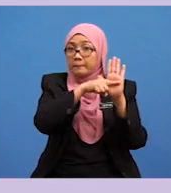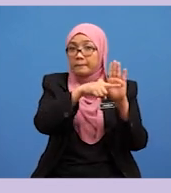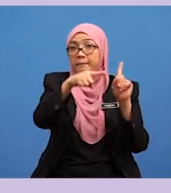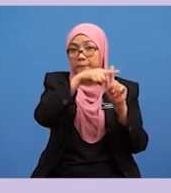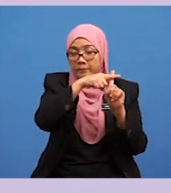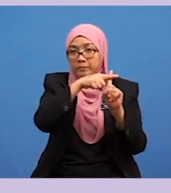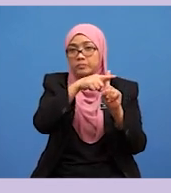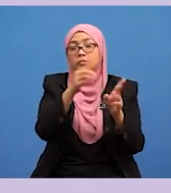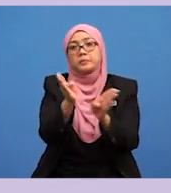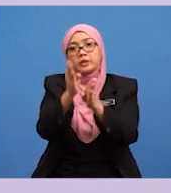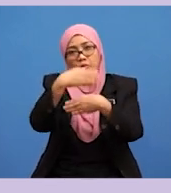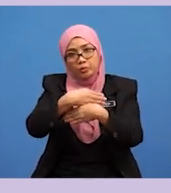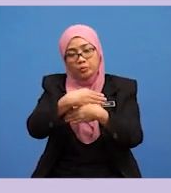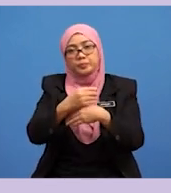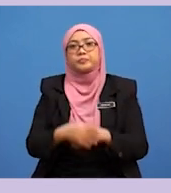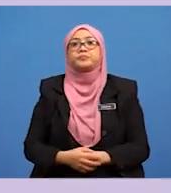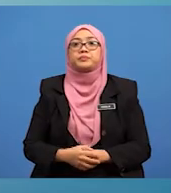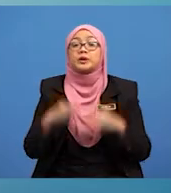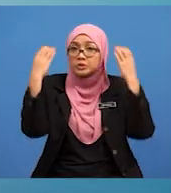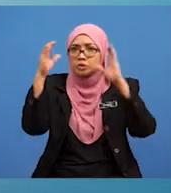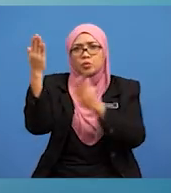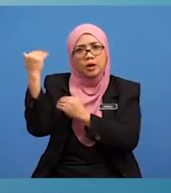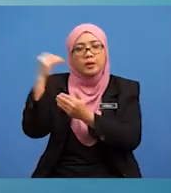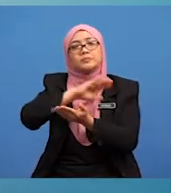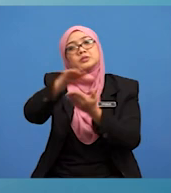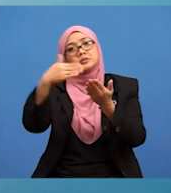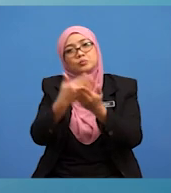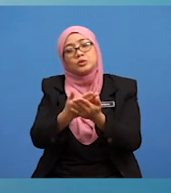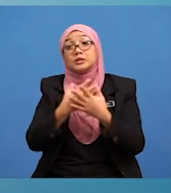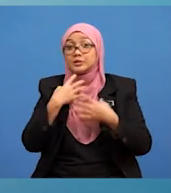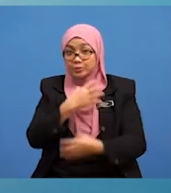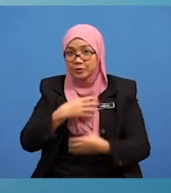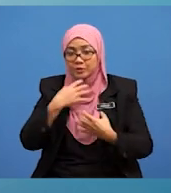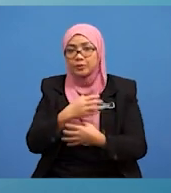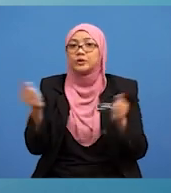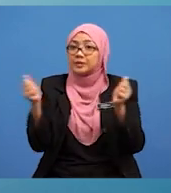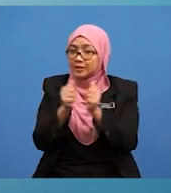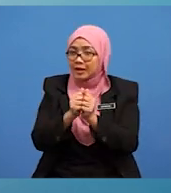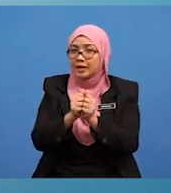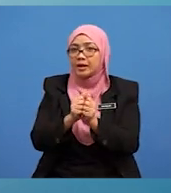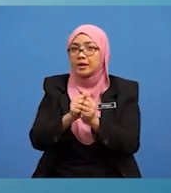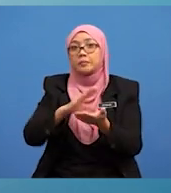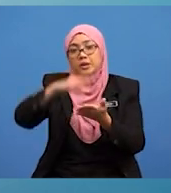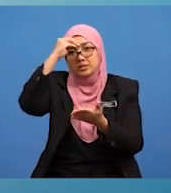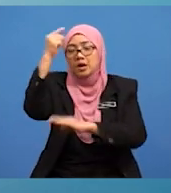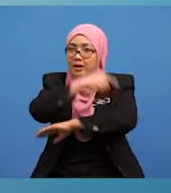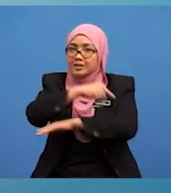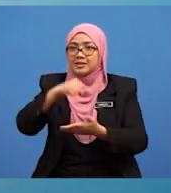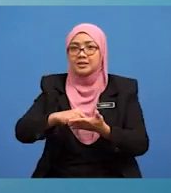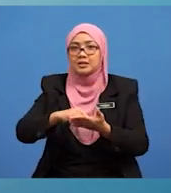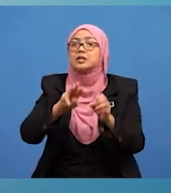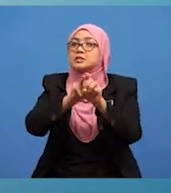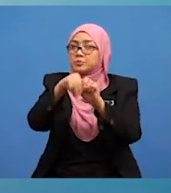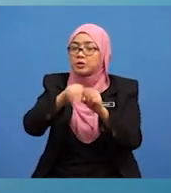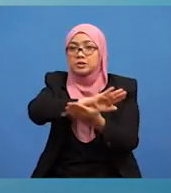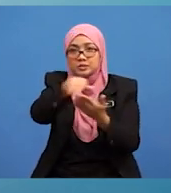dan ion negatif terbentuk. Cikgu harap murid-murid semua seronok dengan pelajaran hari ini. Semoga